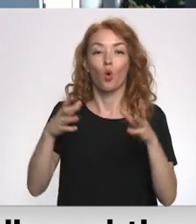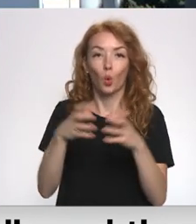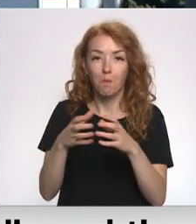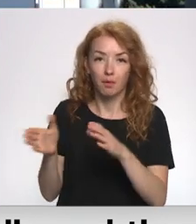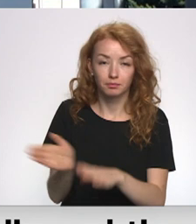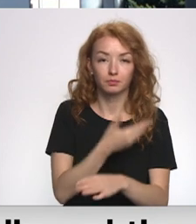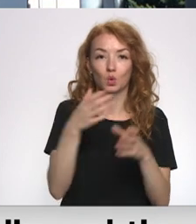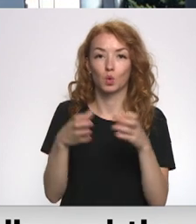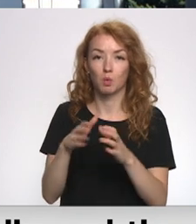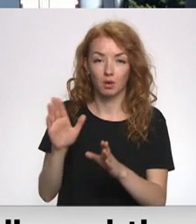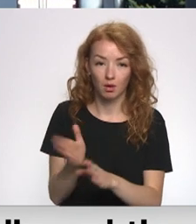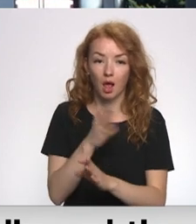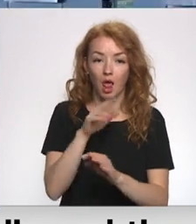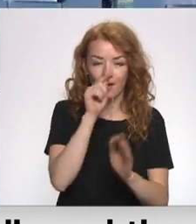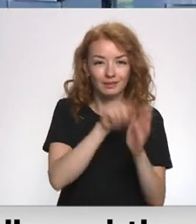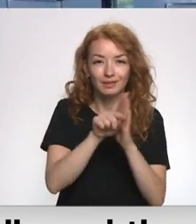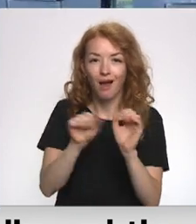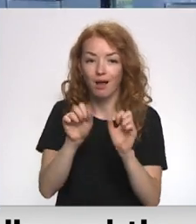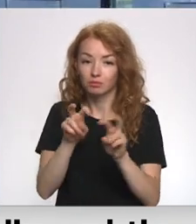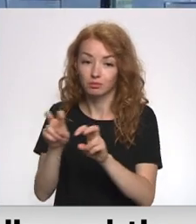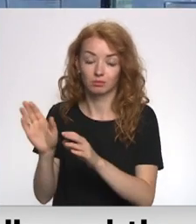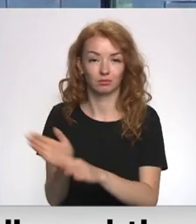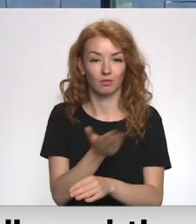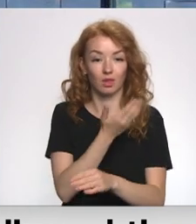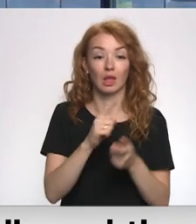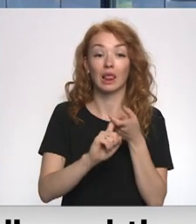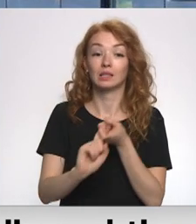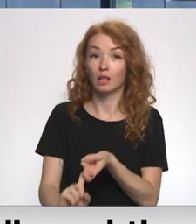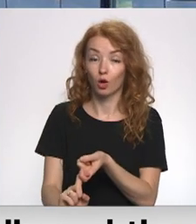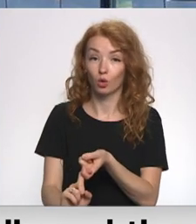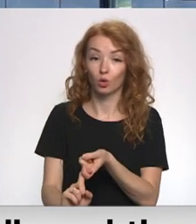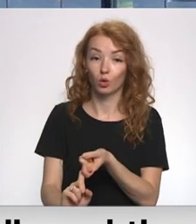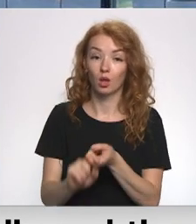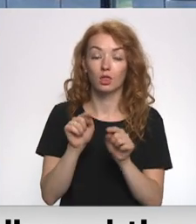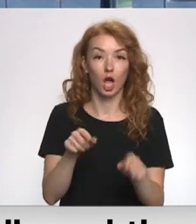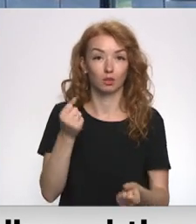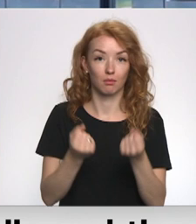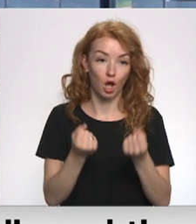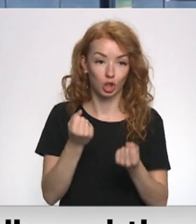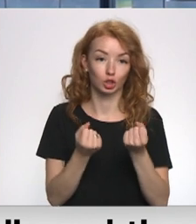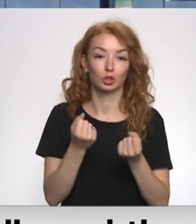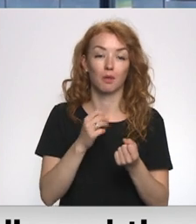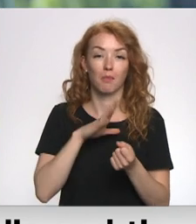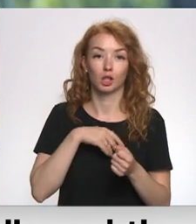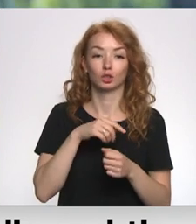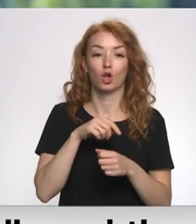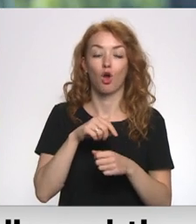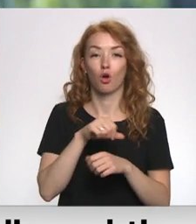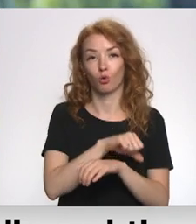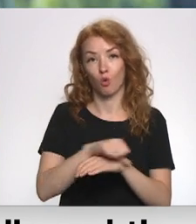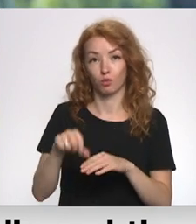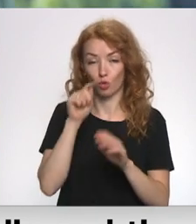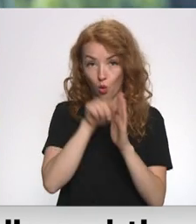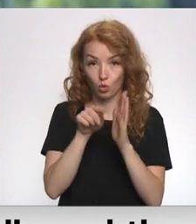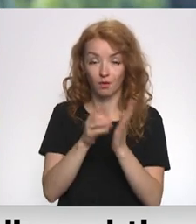un organizēt ātru robežu kontroli kā tādu. Un līdz ar to tās mašīnas pēc robežu kontrolas pabeigšanas